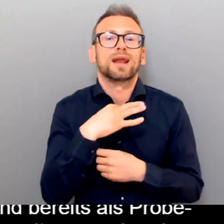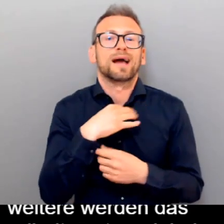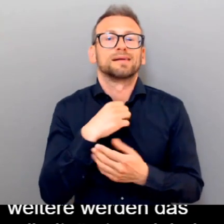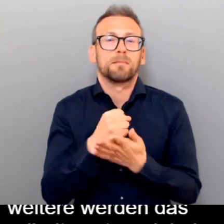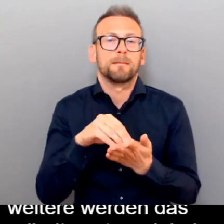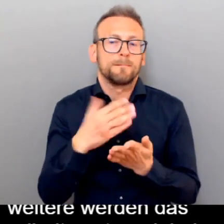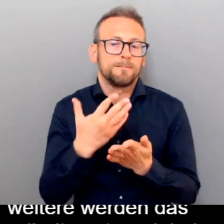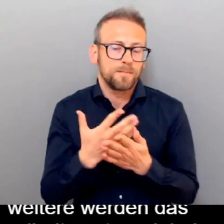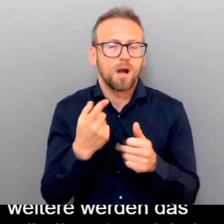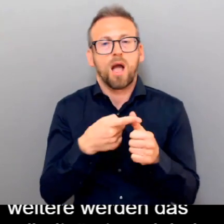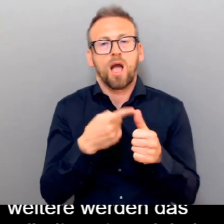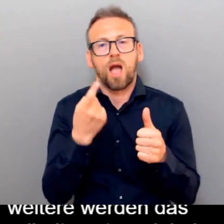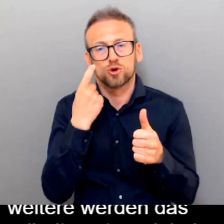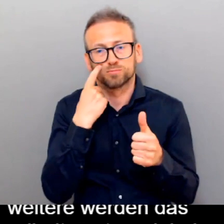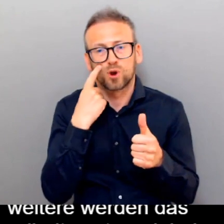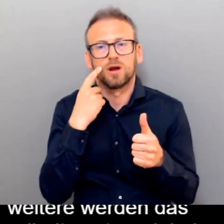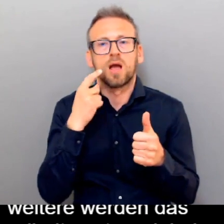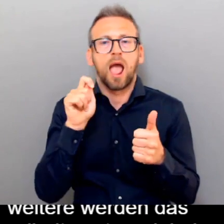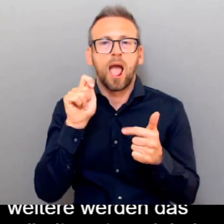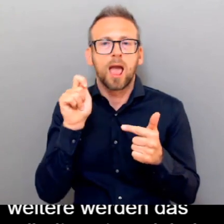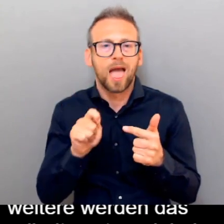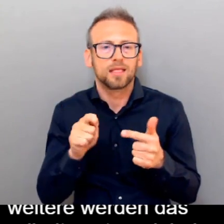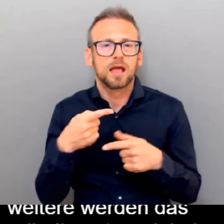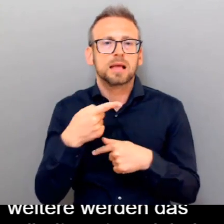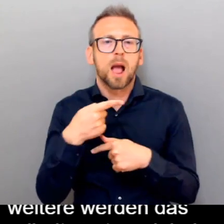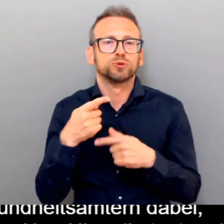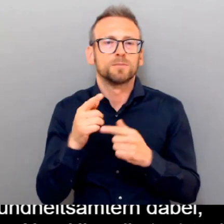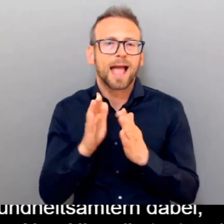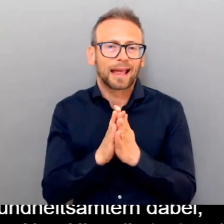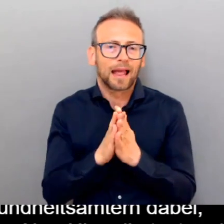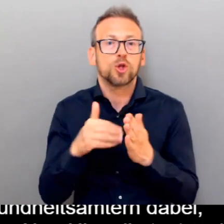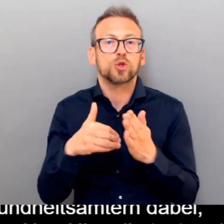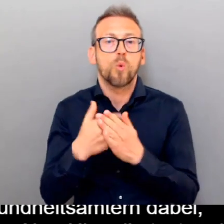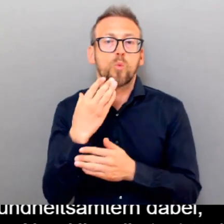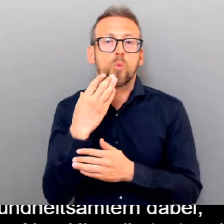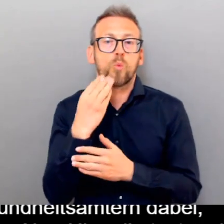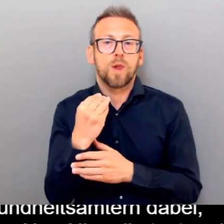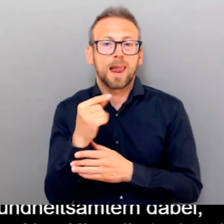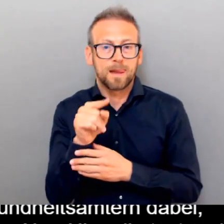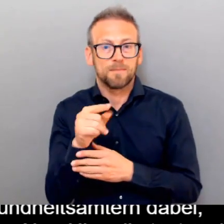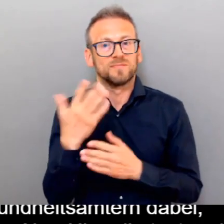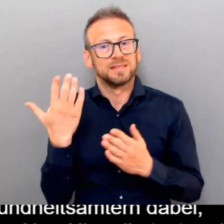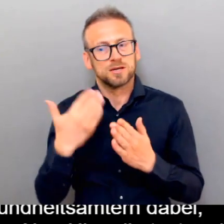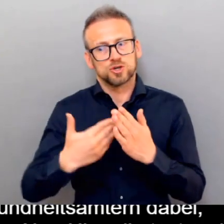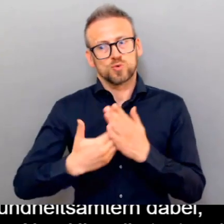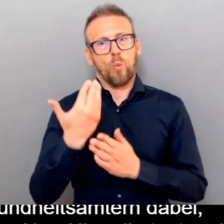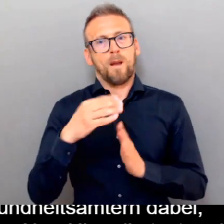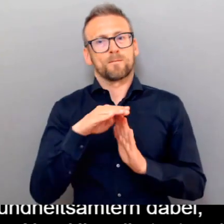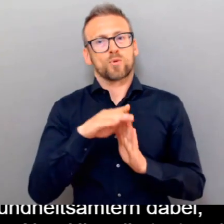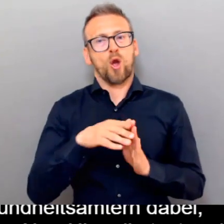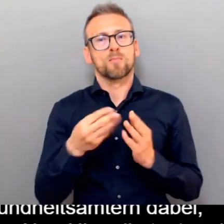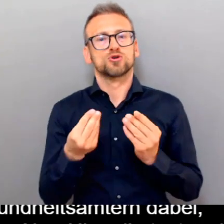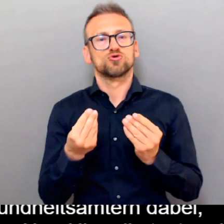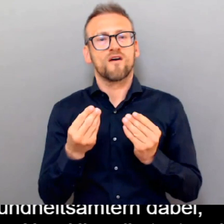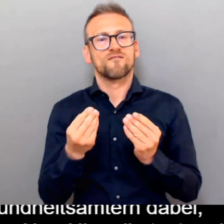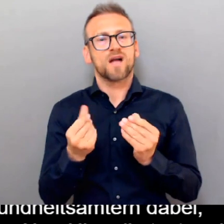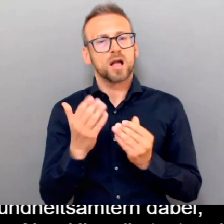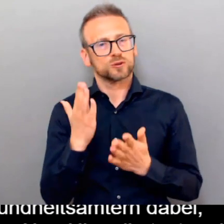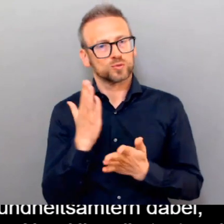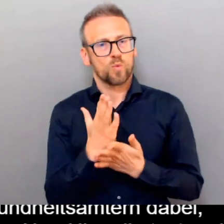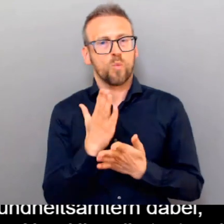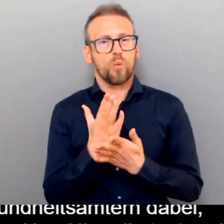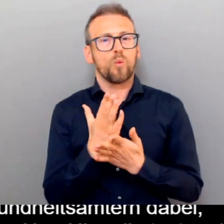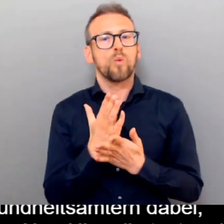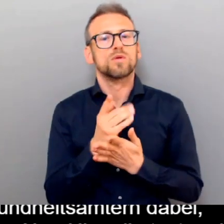25 Gesundheitsämter jetzt auch geschult, um hier eben auch weiteres voranbringen zu können. Wenn wir aber